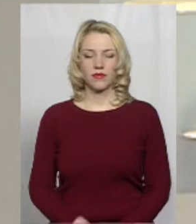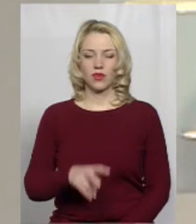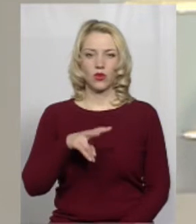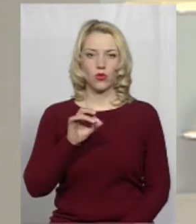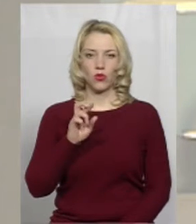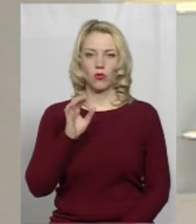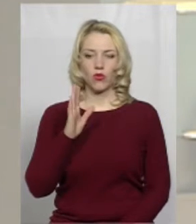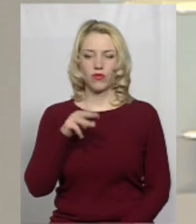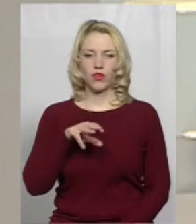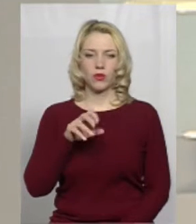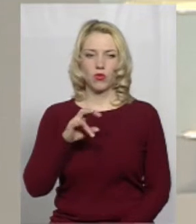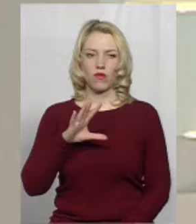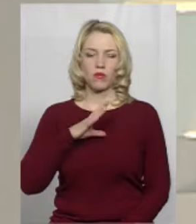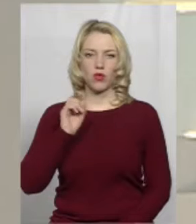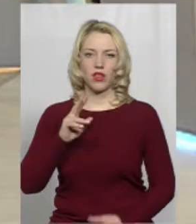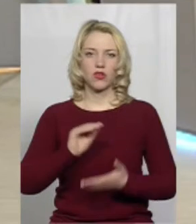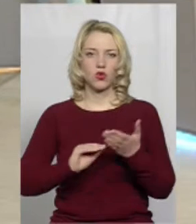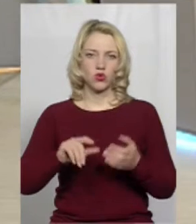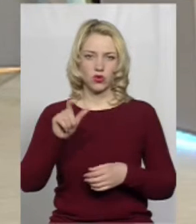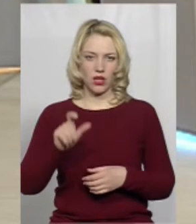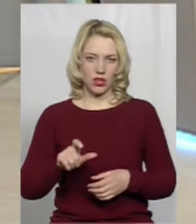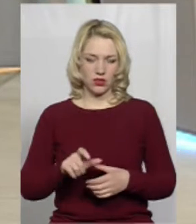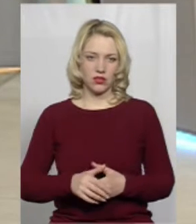Тімкова була там в якості журналіста.